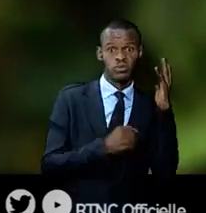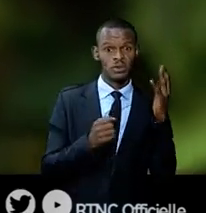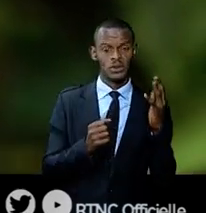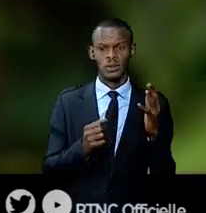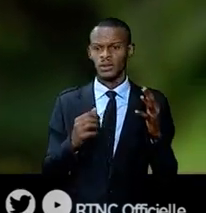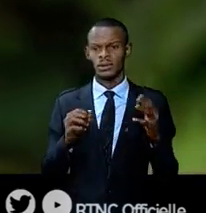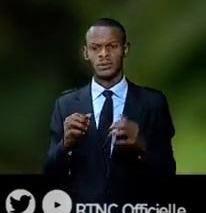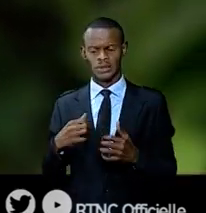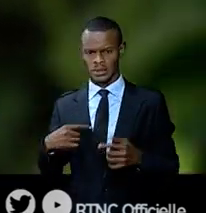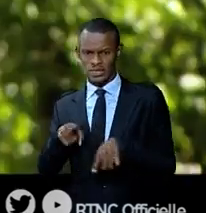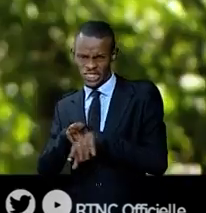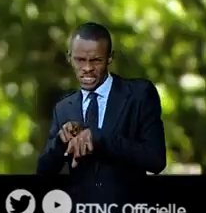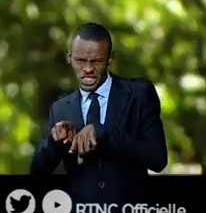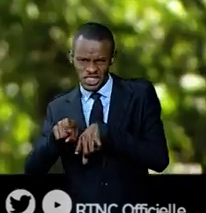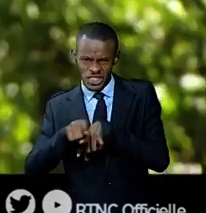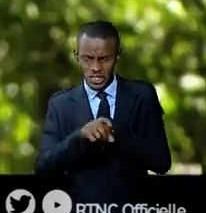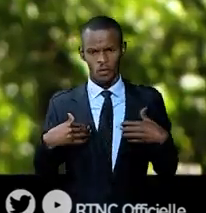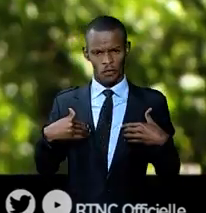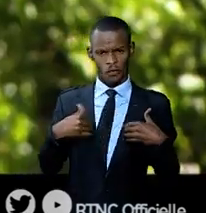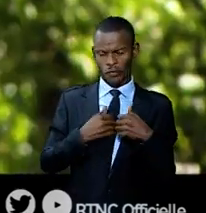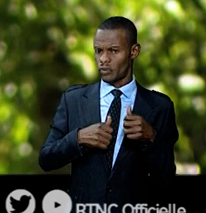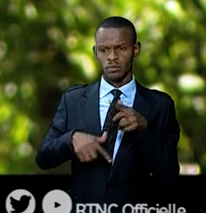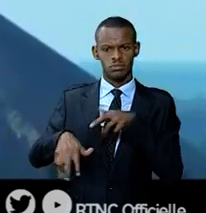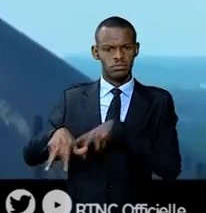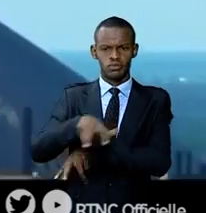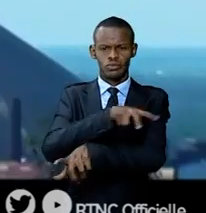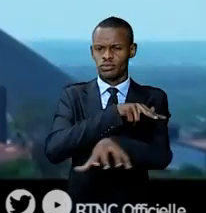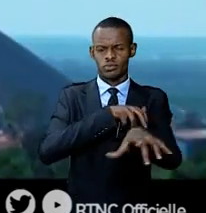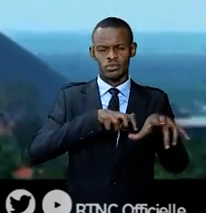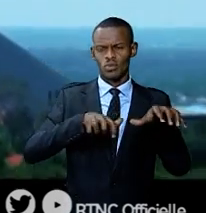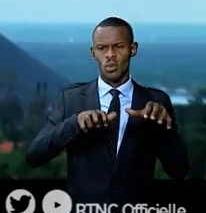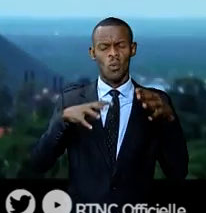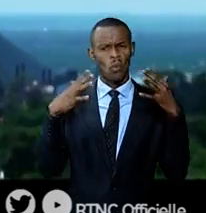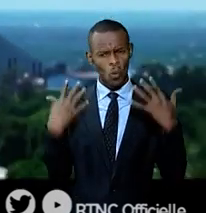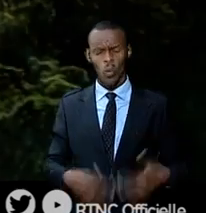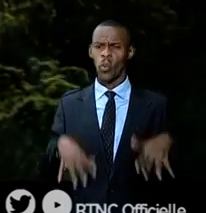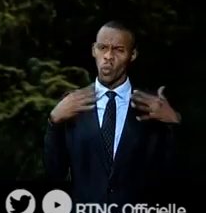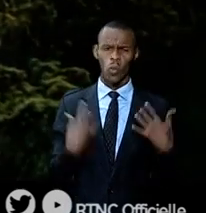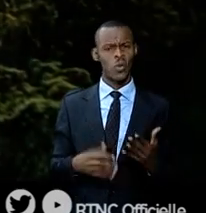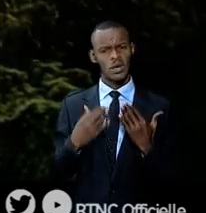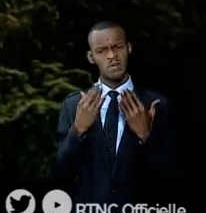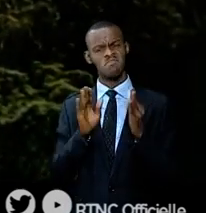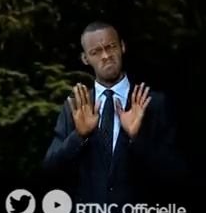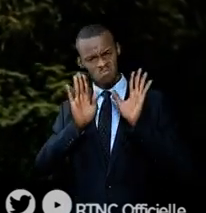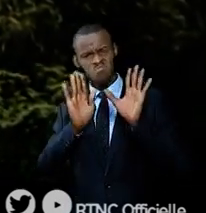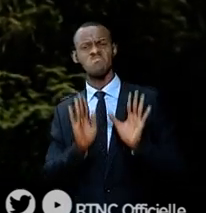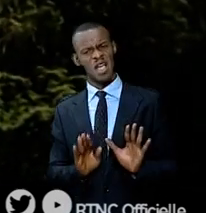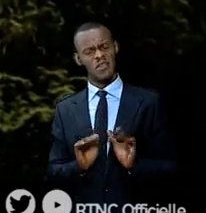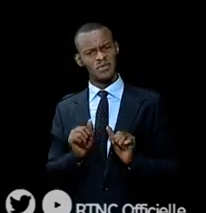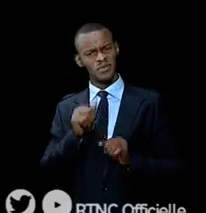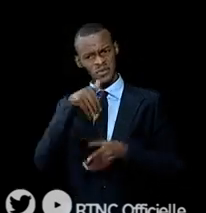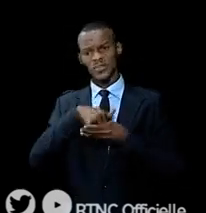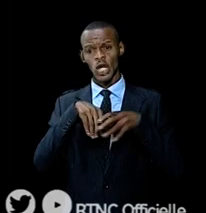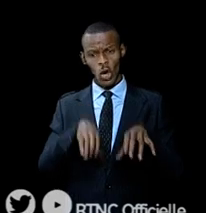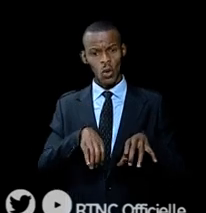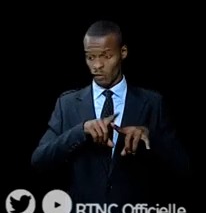tout devait donner envie d'un deuxième regard. La diversification des offres touristiques se décline selon les